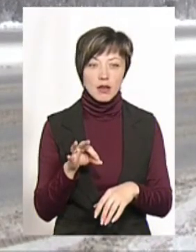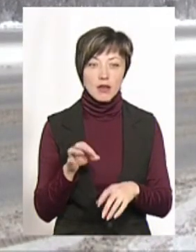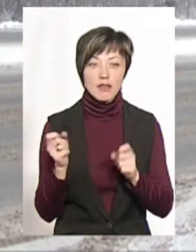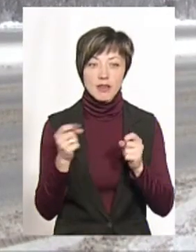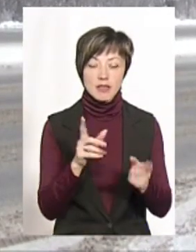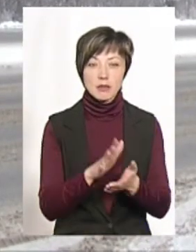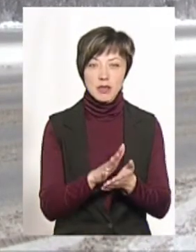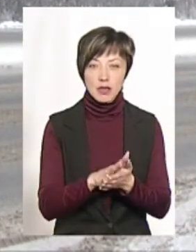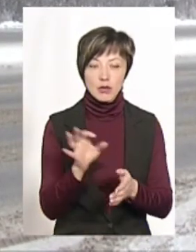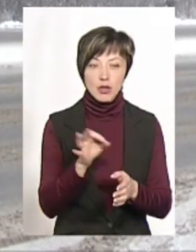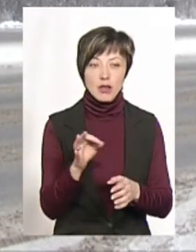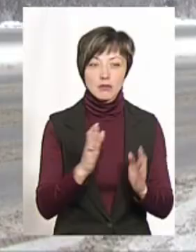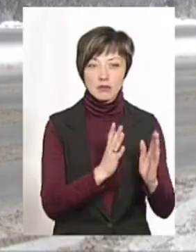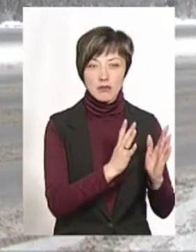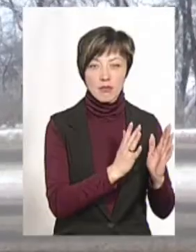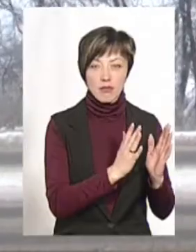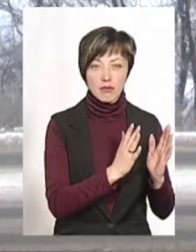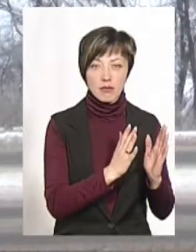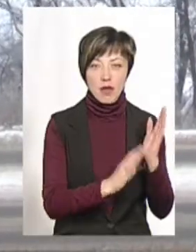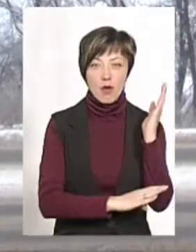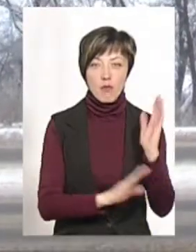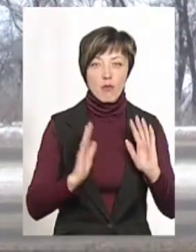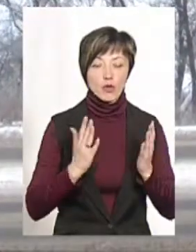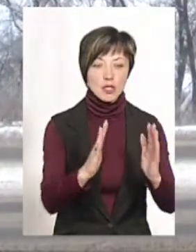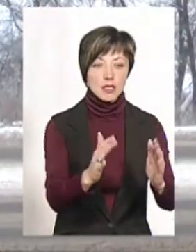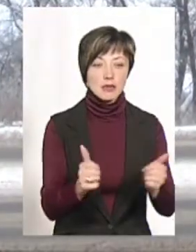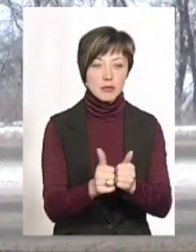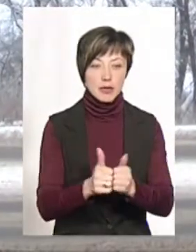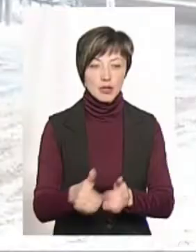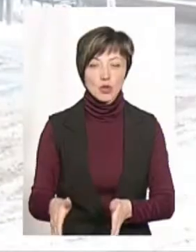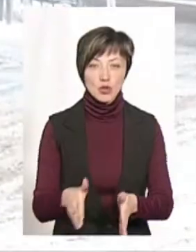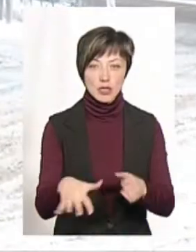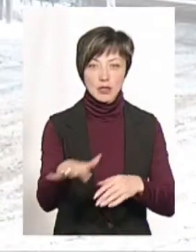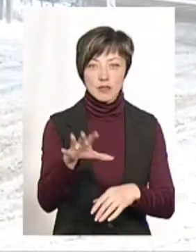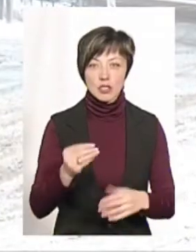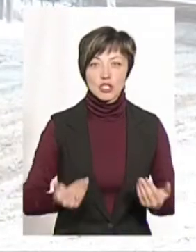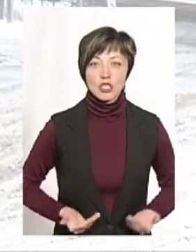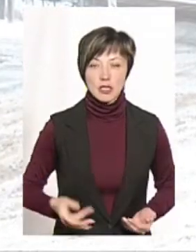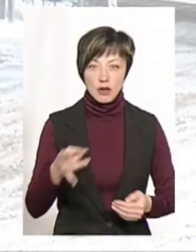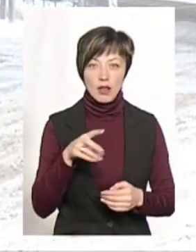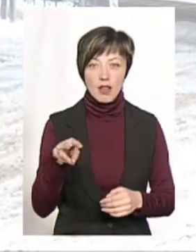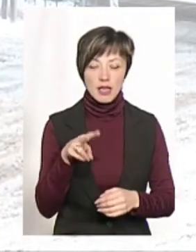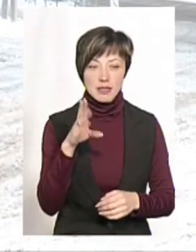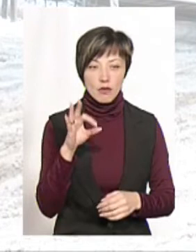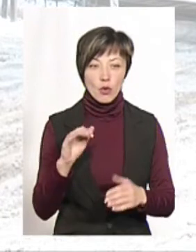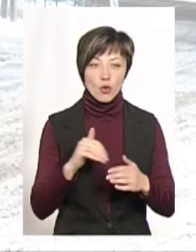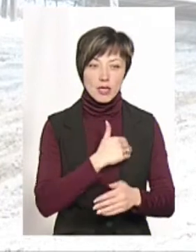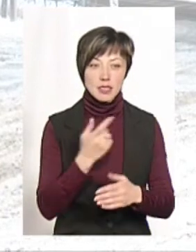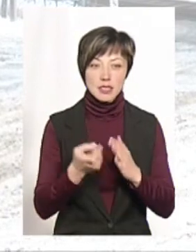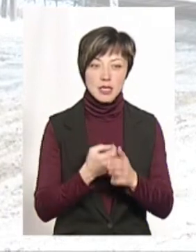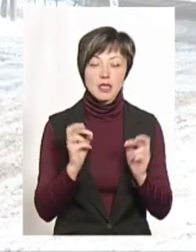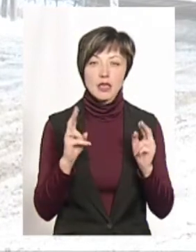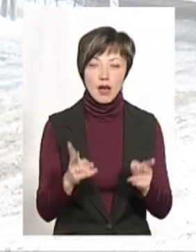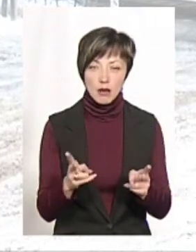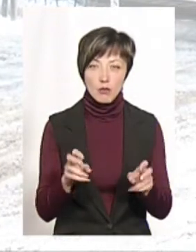це відбувається в посадці і при дорожній території. Всі жителі мікрорайону Лезнево хотіли би дізнатися, яким чином